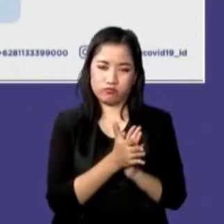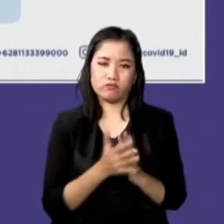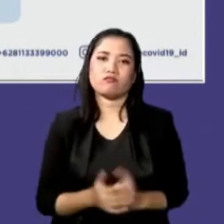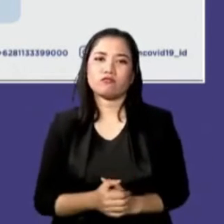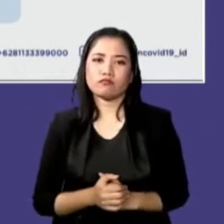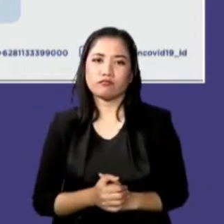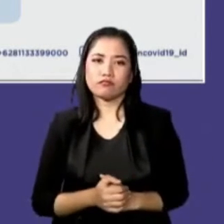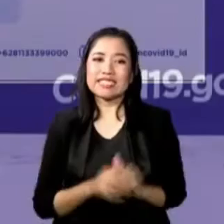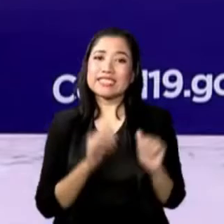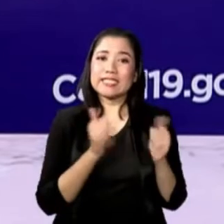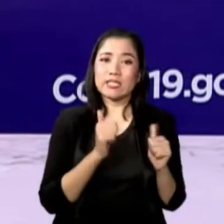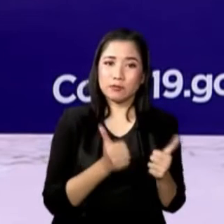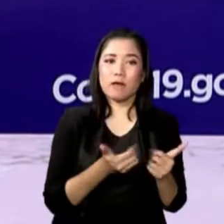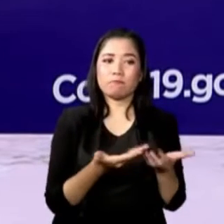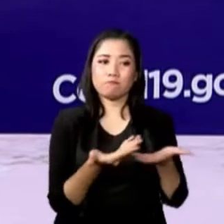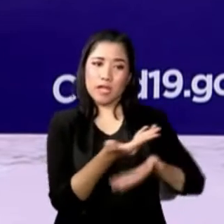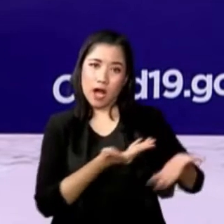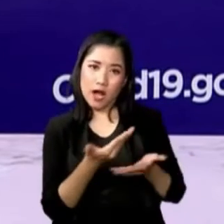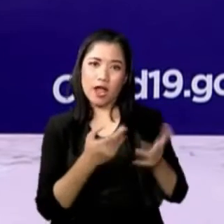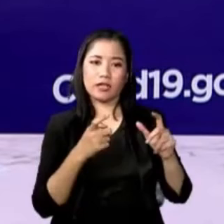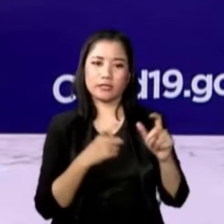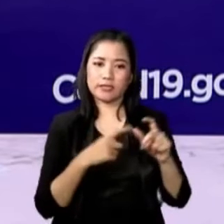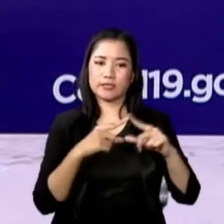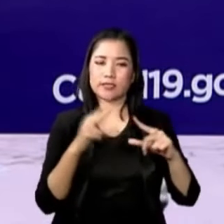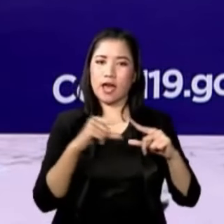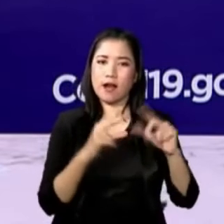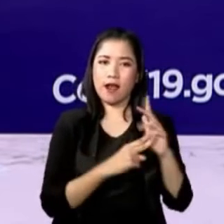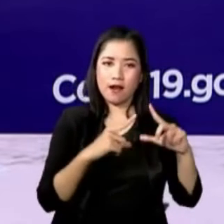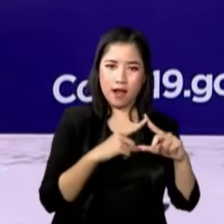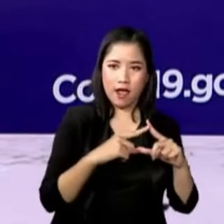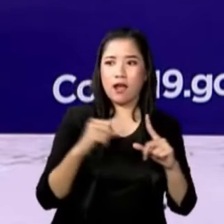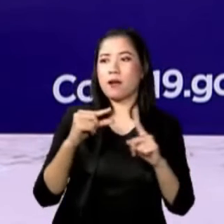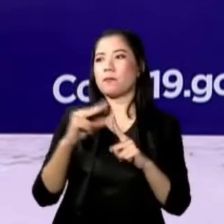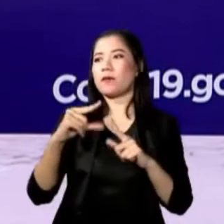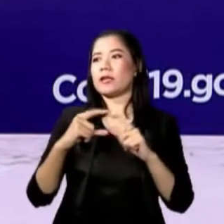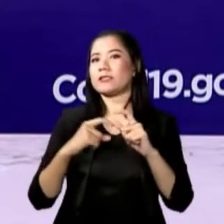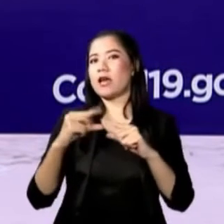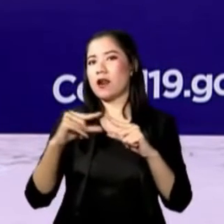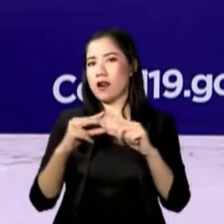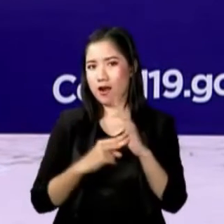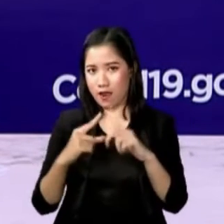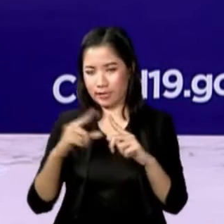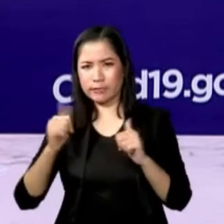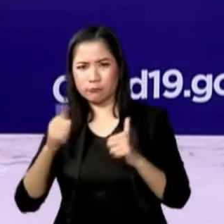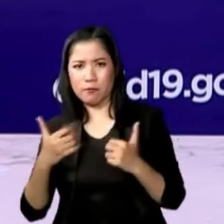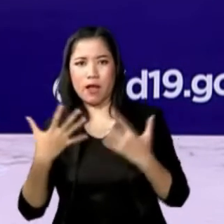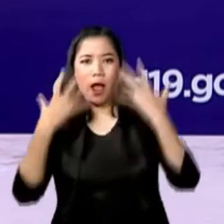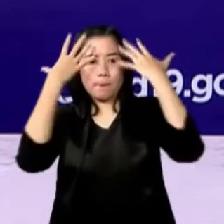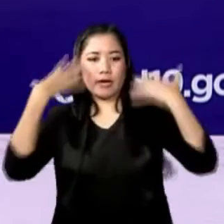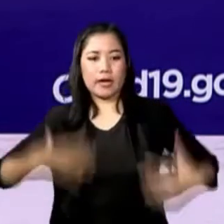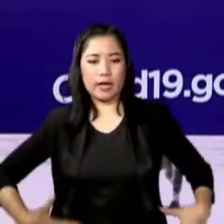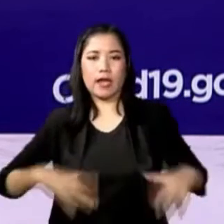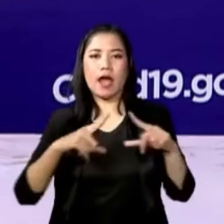Menyiapkan sarana, prasarana, dan protokol dengan menyediakan cadangan APD dan termometer sebagai bagian